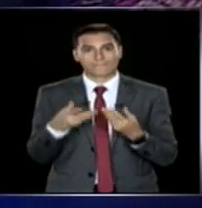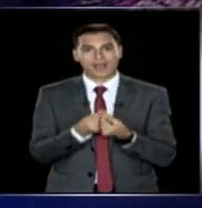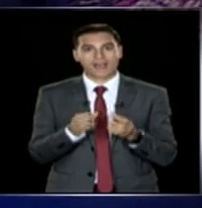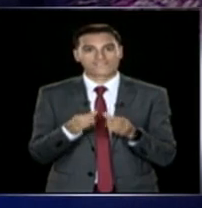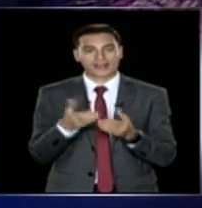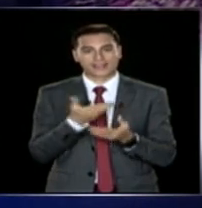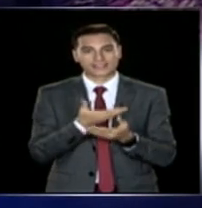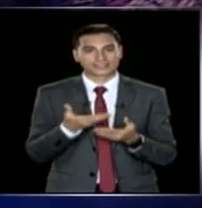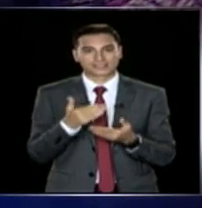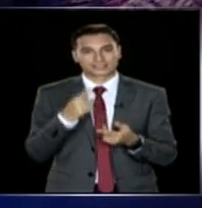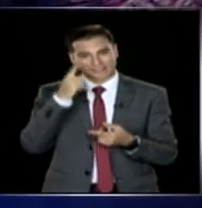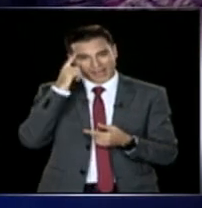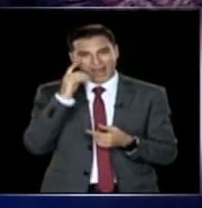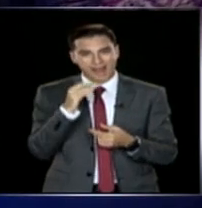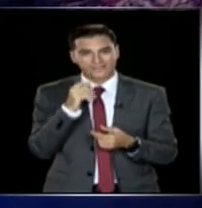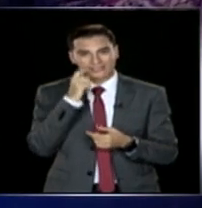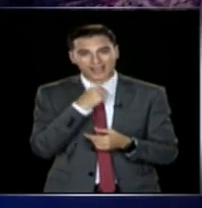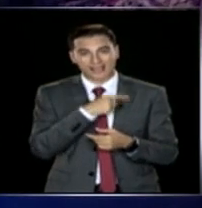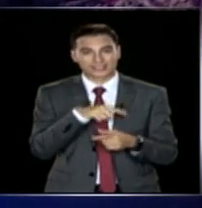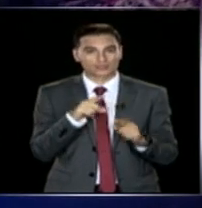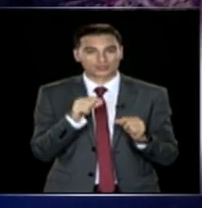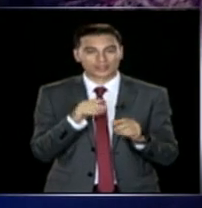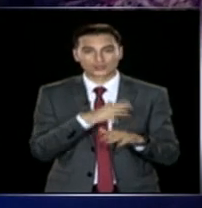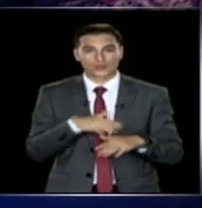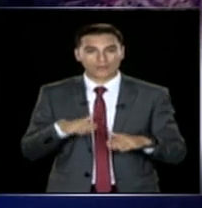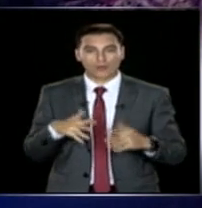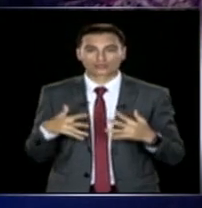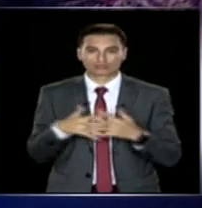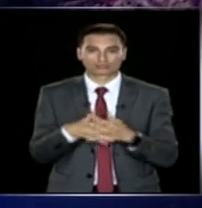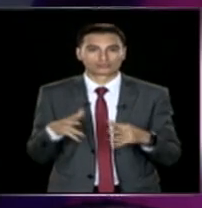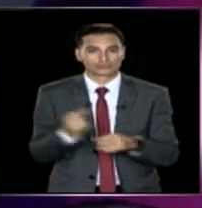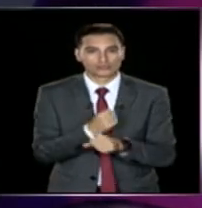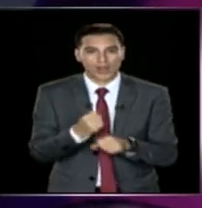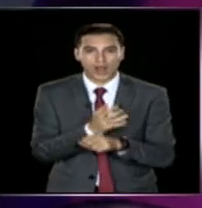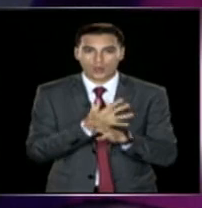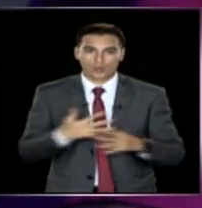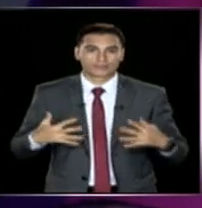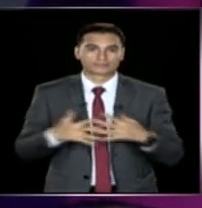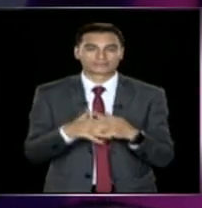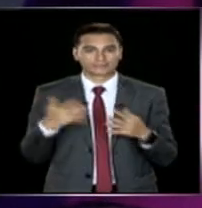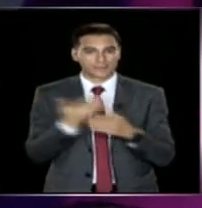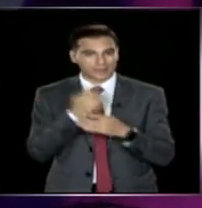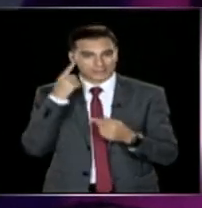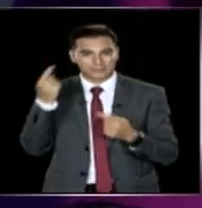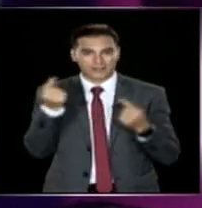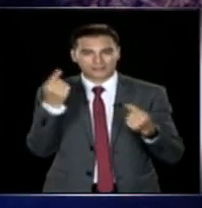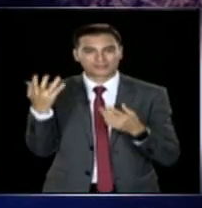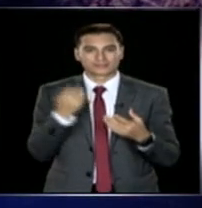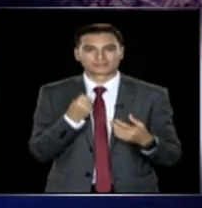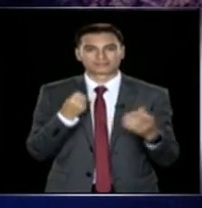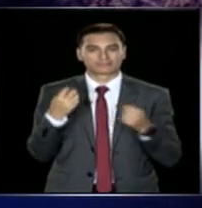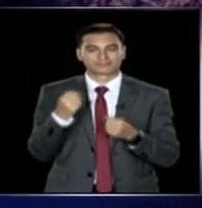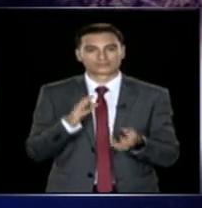بتاعنا، وحضرتك عارف يعني الناس المميزه الحمد لله لما بتكون موجوده بنحاول ان احنا نستقطبها كده عشان تقدر تساعدنا في الفريق